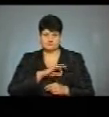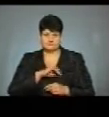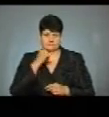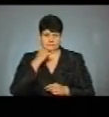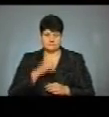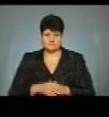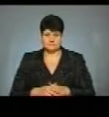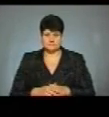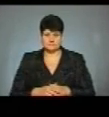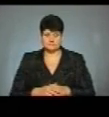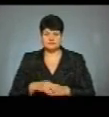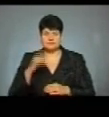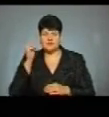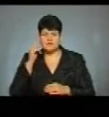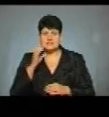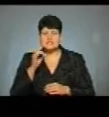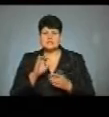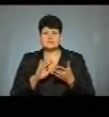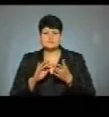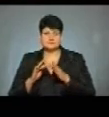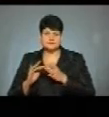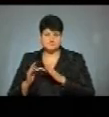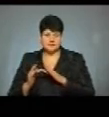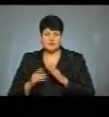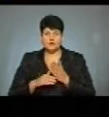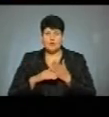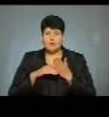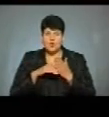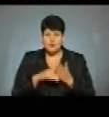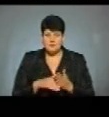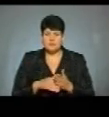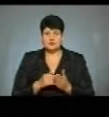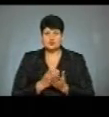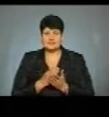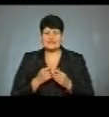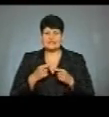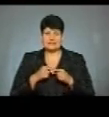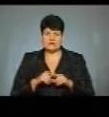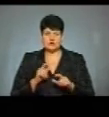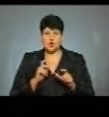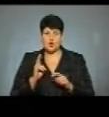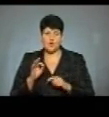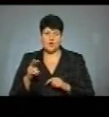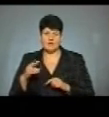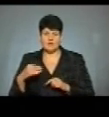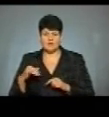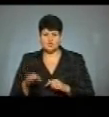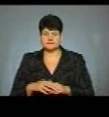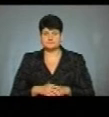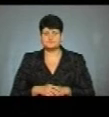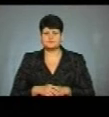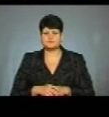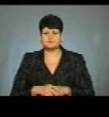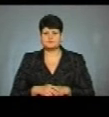телефоном. Освоювати соціальні мережі жінкам допомагають студенти технічного коледжу Михайло Кріль та Олег